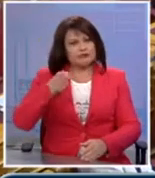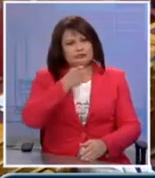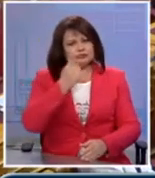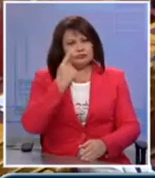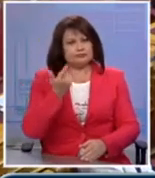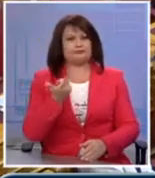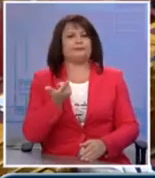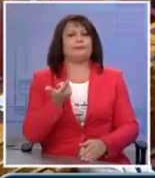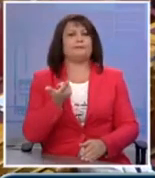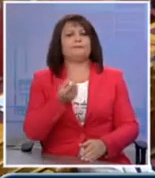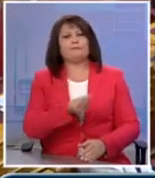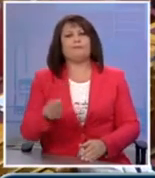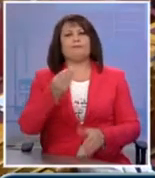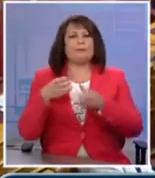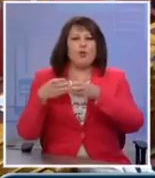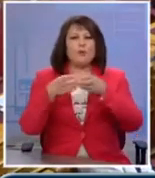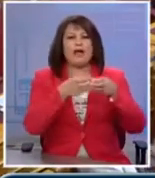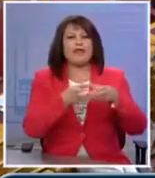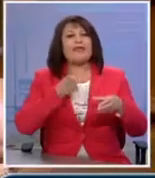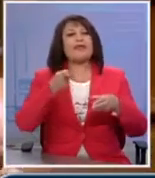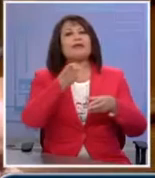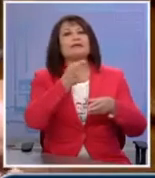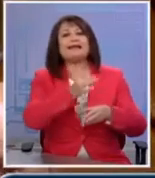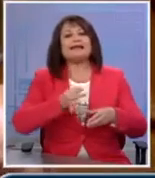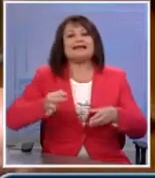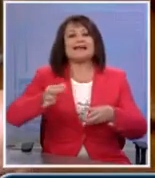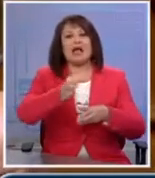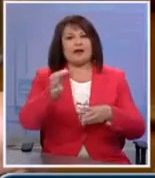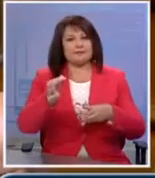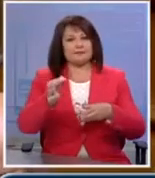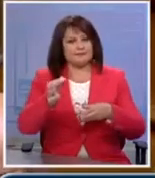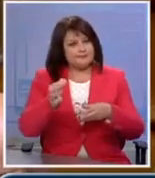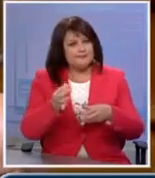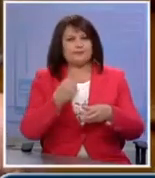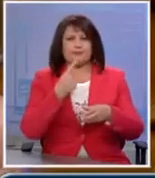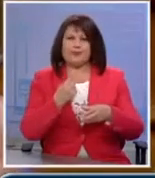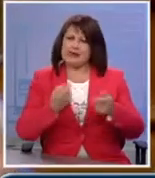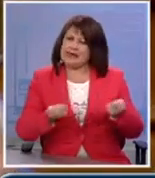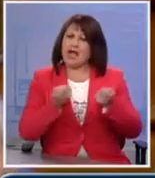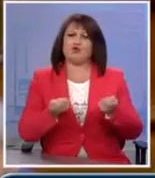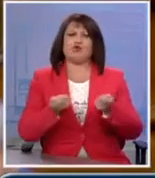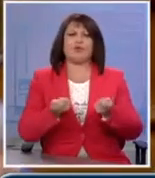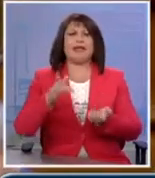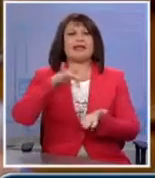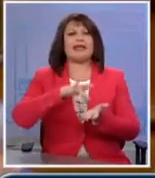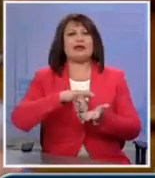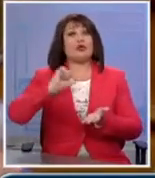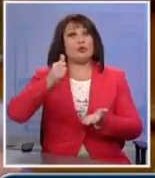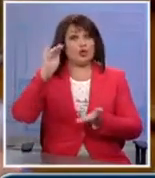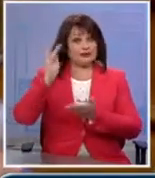και λειτουργήσαμε επιπλέον κλιμάκια στα νησιά, ενώ θέσαμε σε λειτουργία κέντρο πρώτης